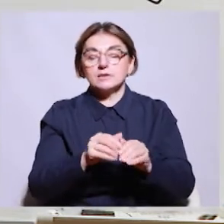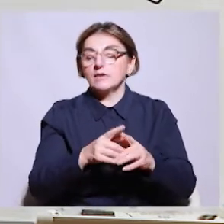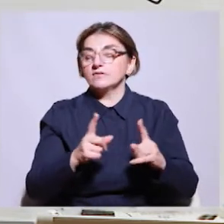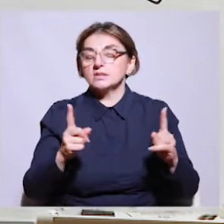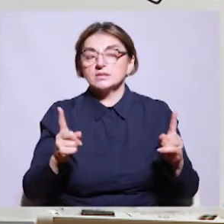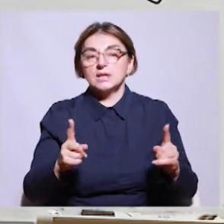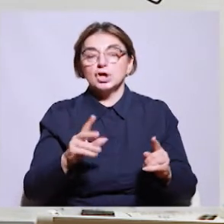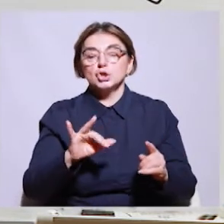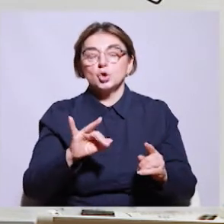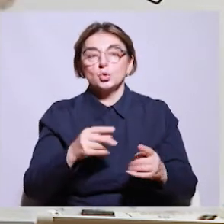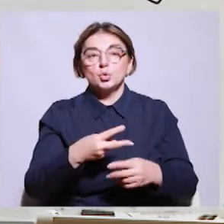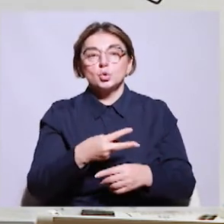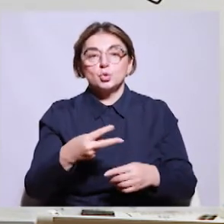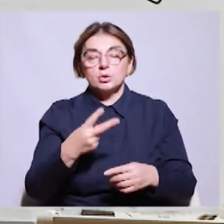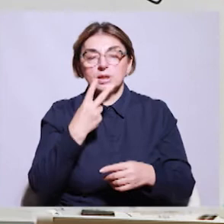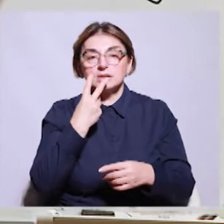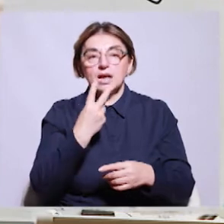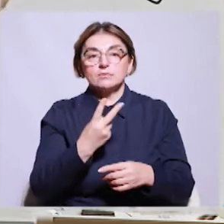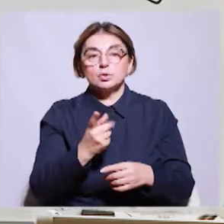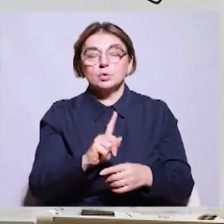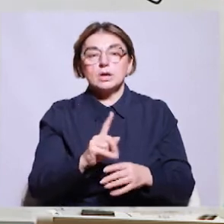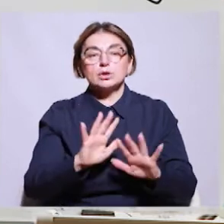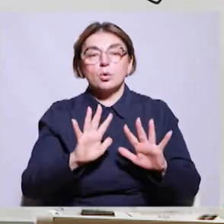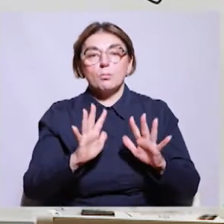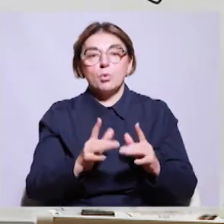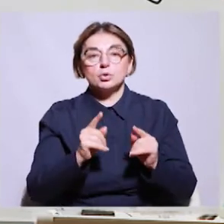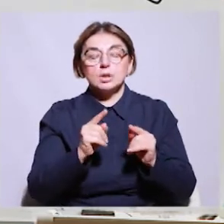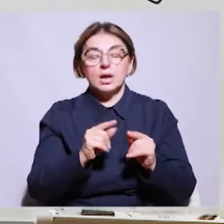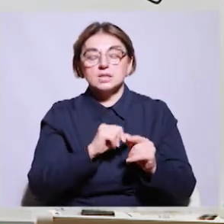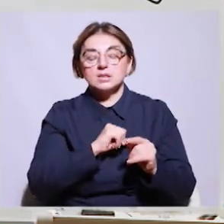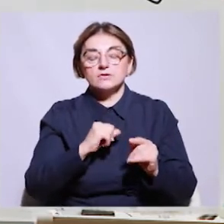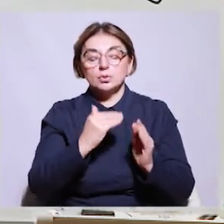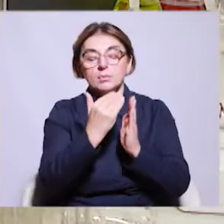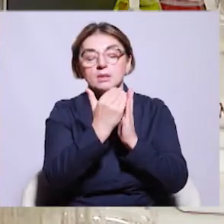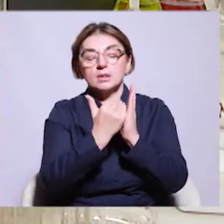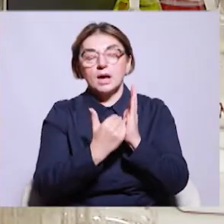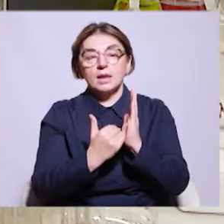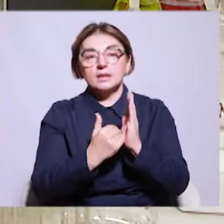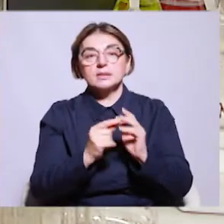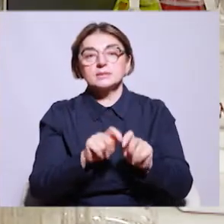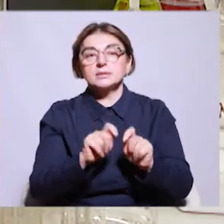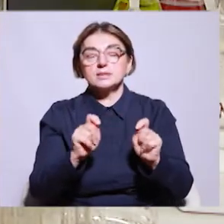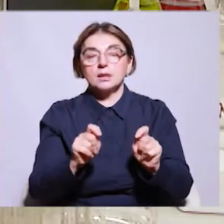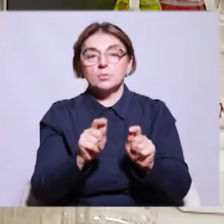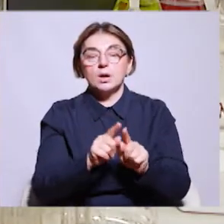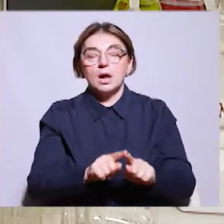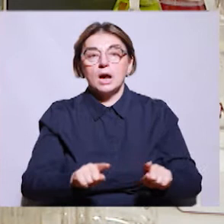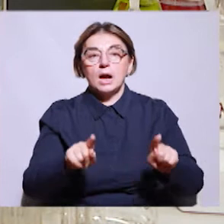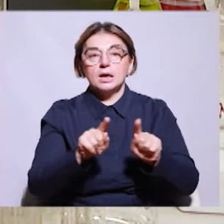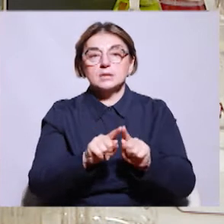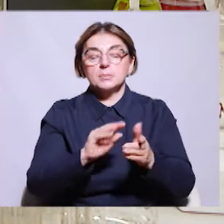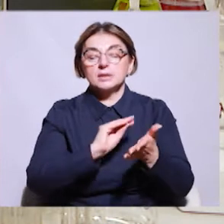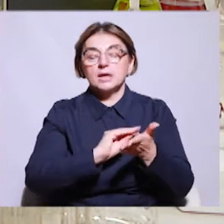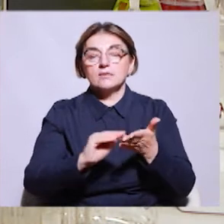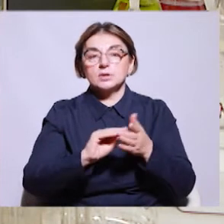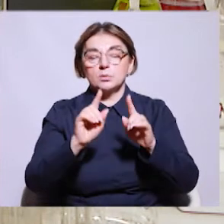ვრცელი იონური ტოლობა და დავინახოთ, რატომ მოხდა ნალექის წარმოქმნა. მოდით ანალოგიურად